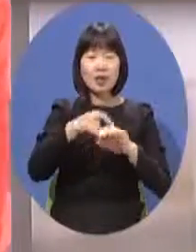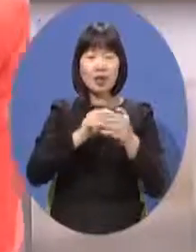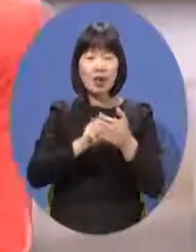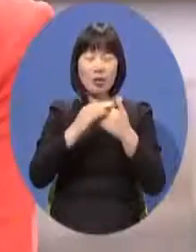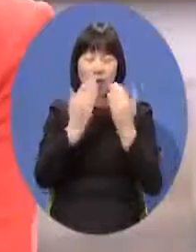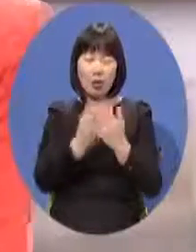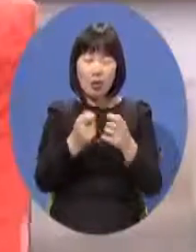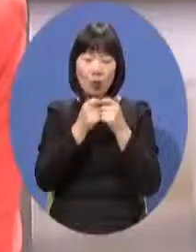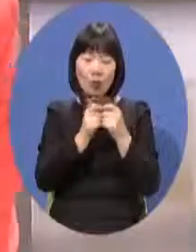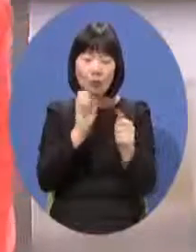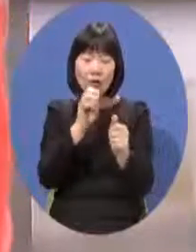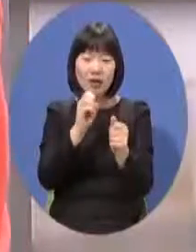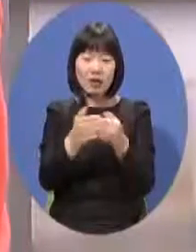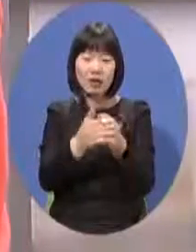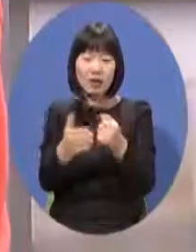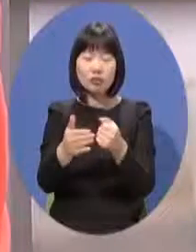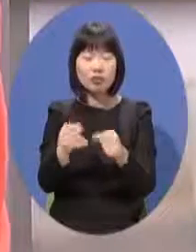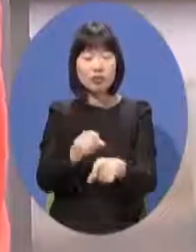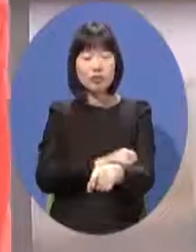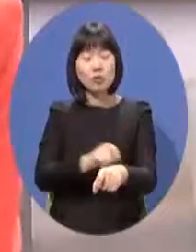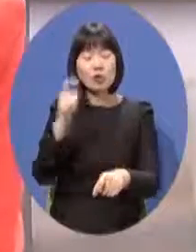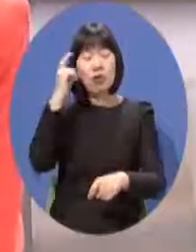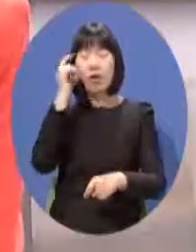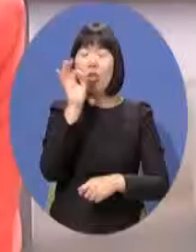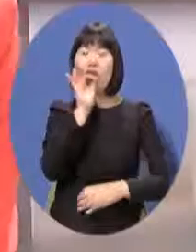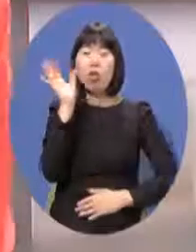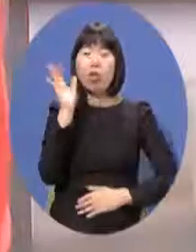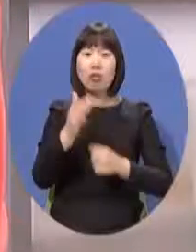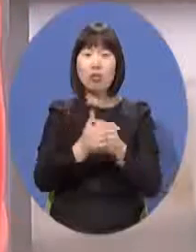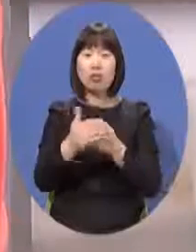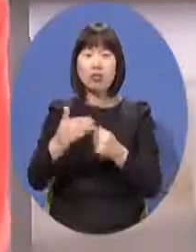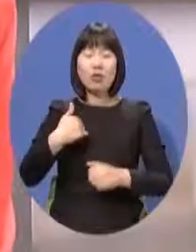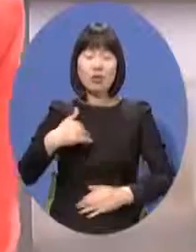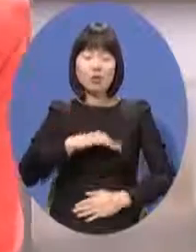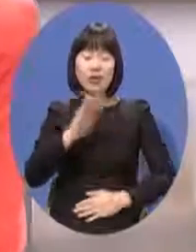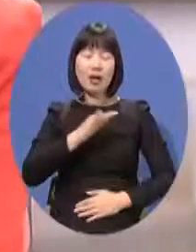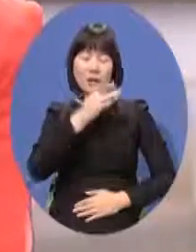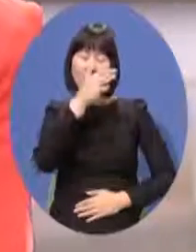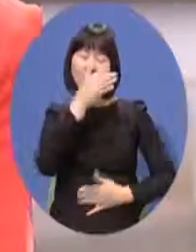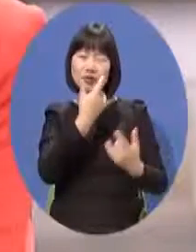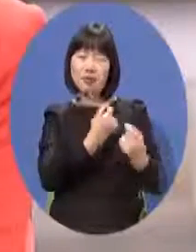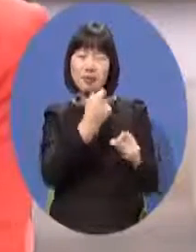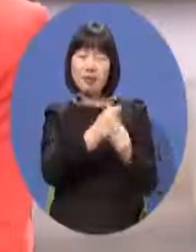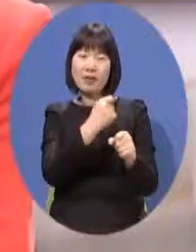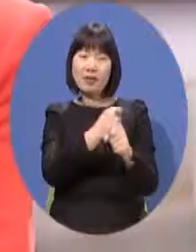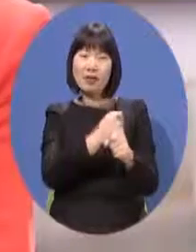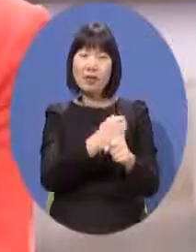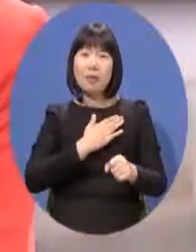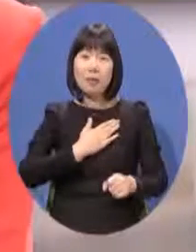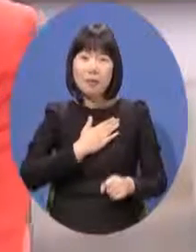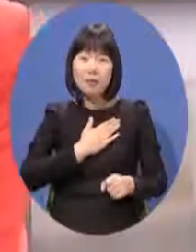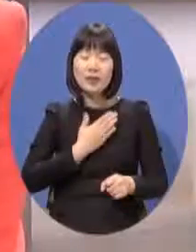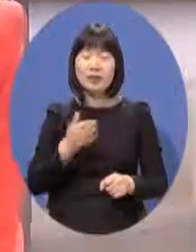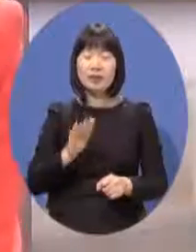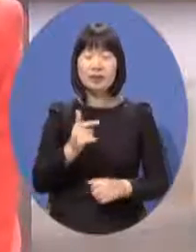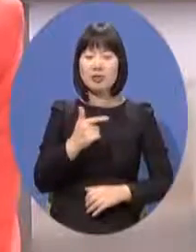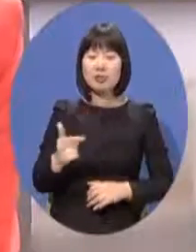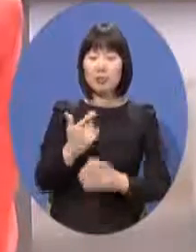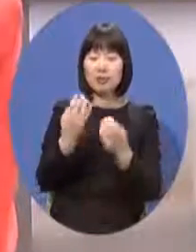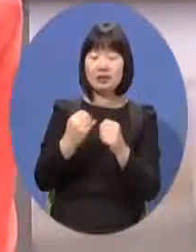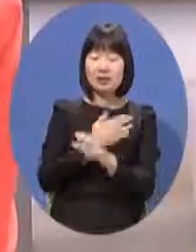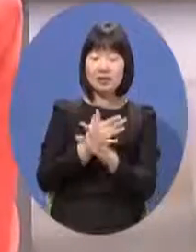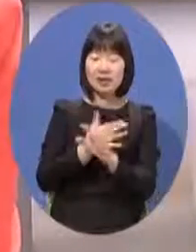해줘요. 그래서 별로 생각할 일이 별로 없어서 우리를 바보같이 만든다 그래서 바보상자인데 너무 많은